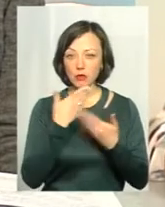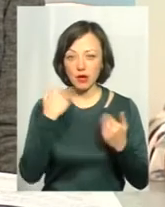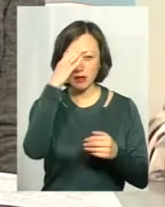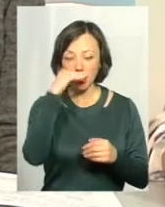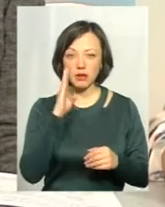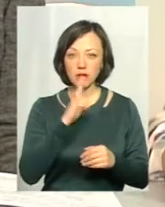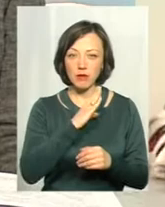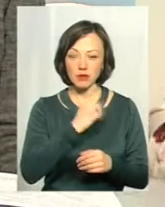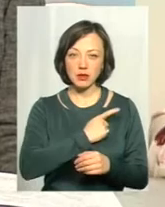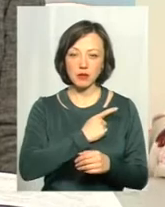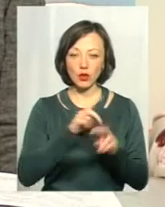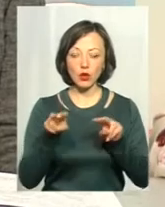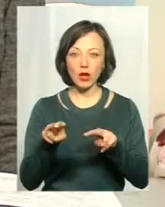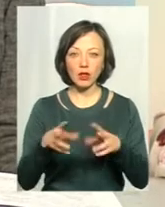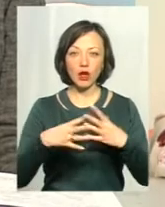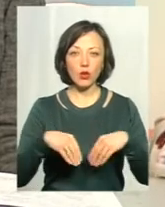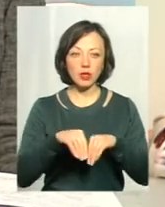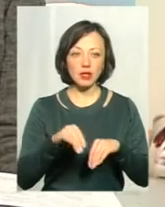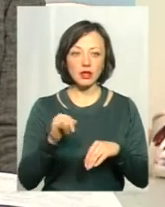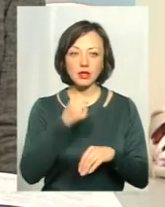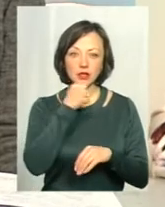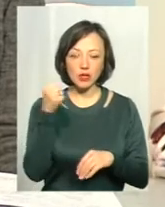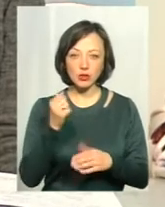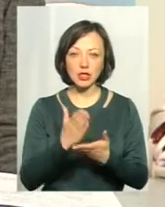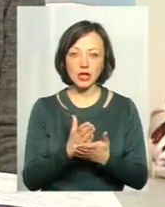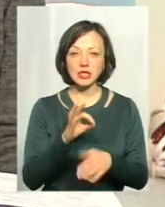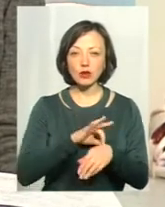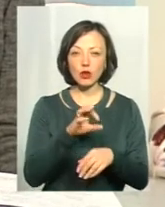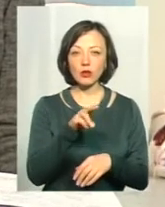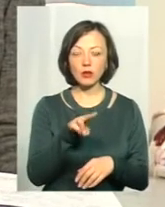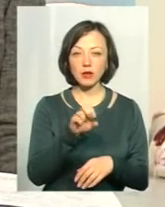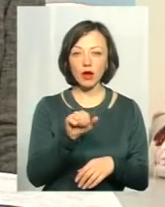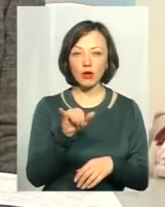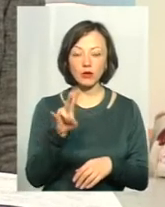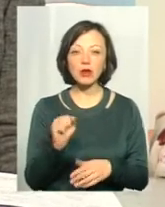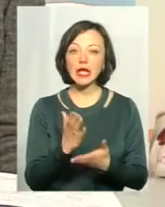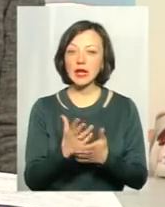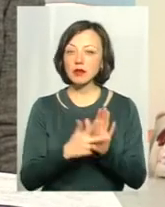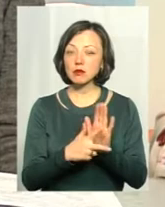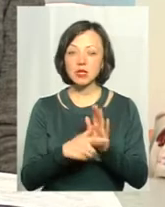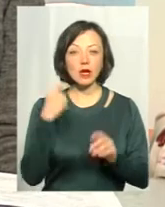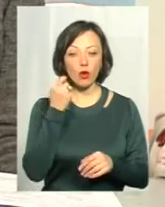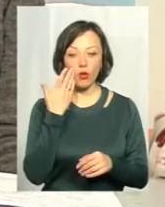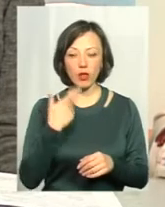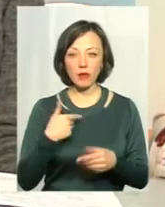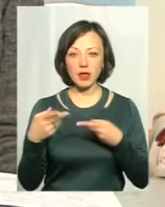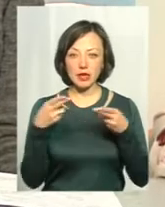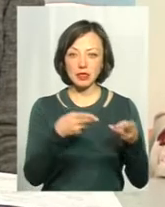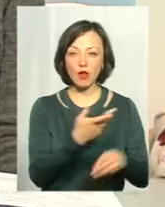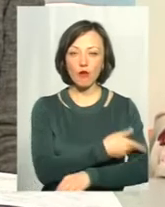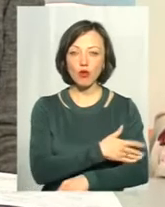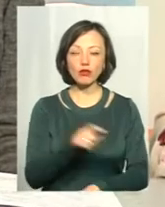ні батька, їх доглядає родина. І найстаршому синдромом Дауна вже є 80 років. І коли ми їздили в Польщу